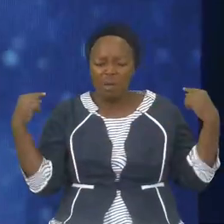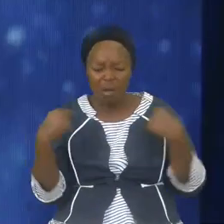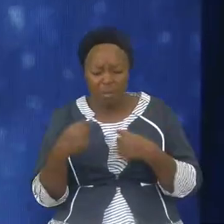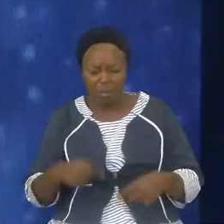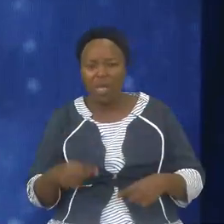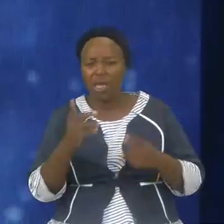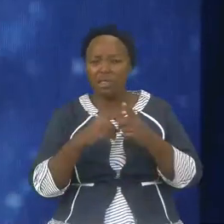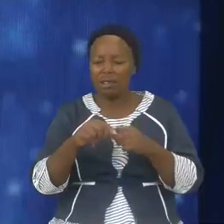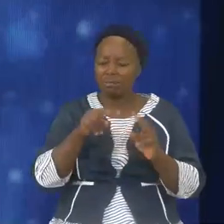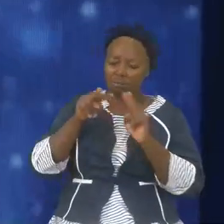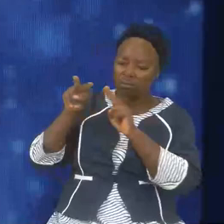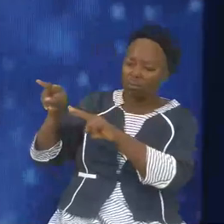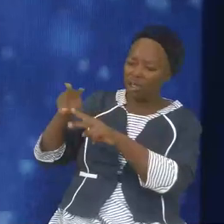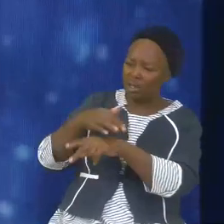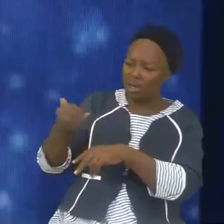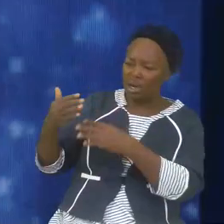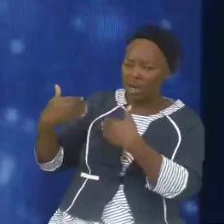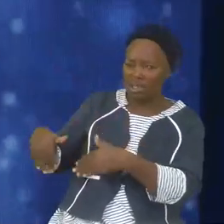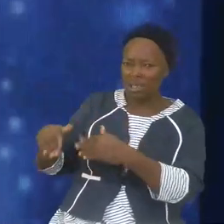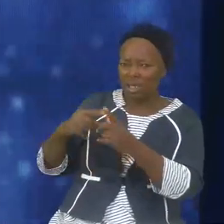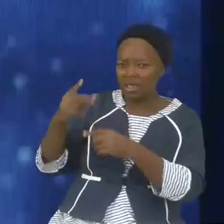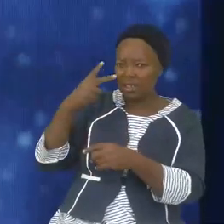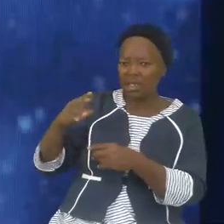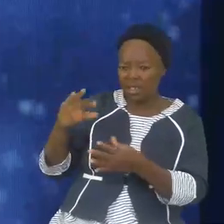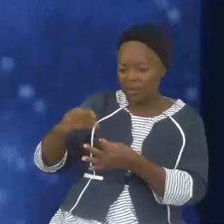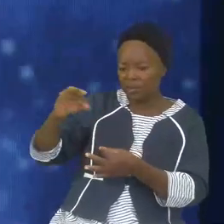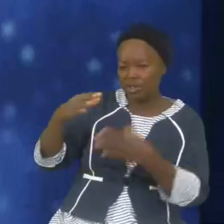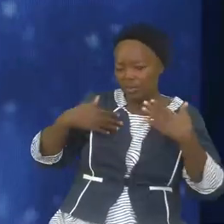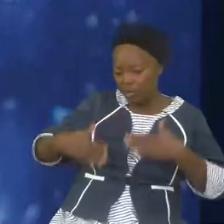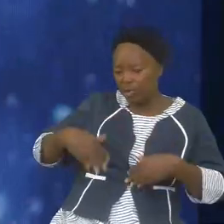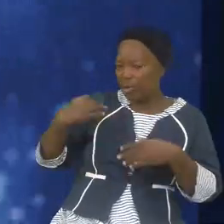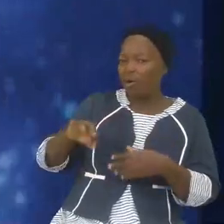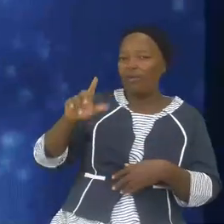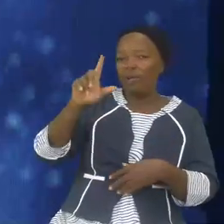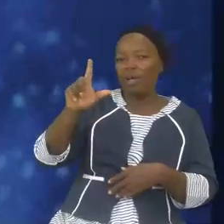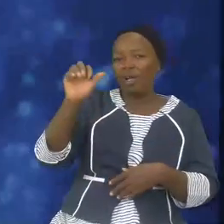dans le tourment d'enfer, il a regardé de l'autre côté, il a vu l'esprit, le corps de